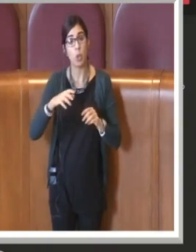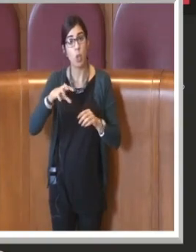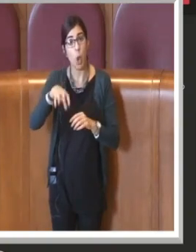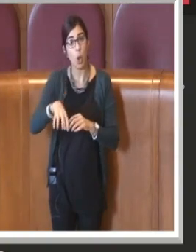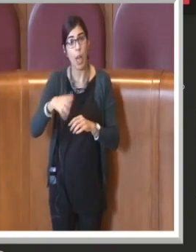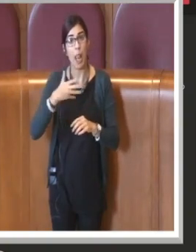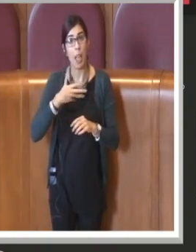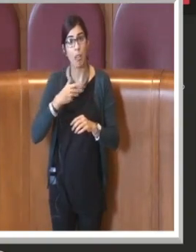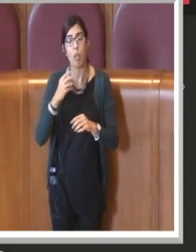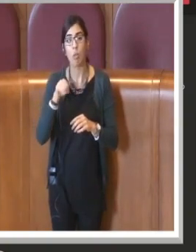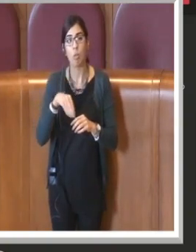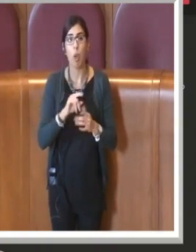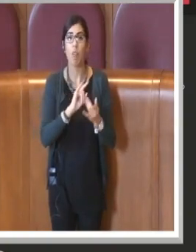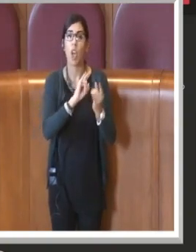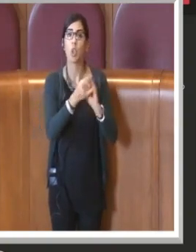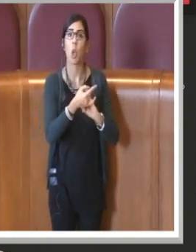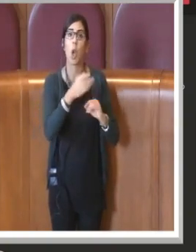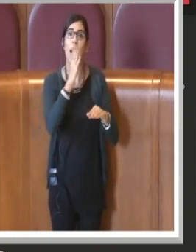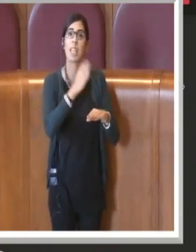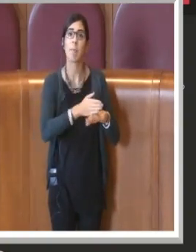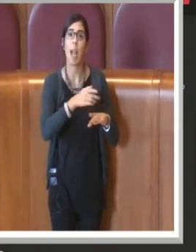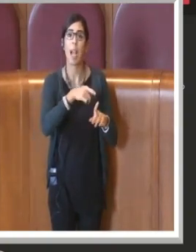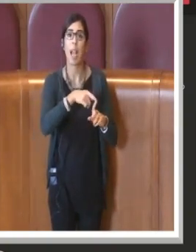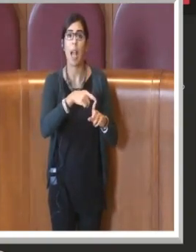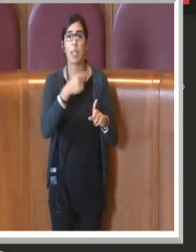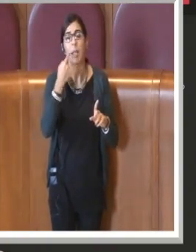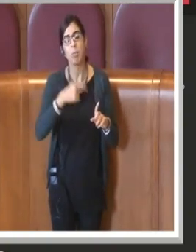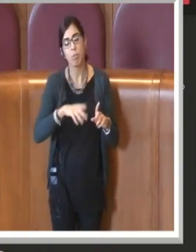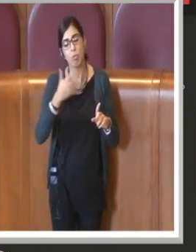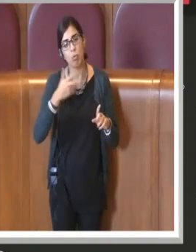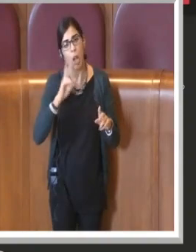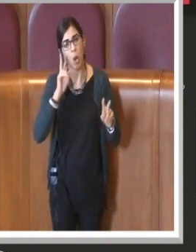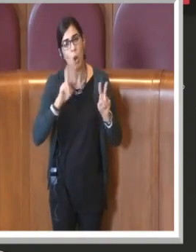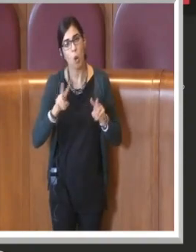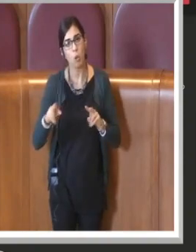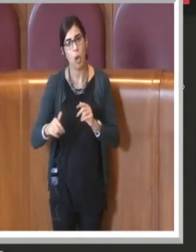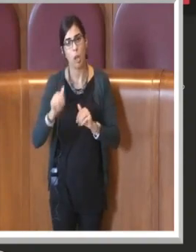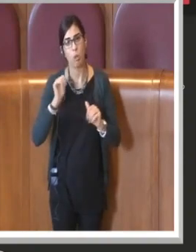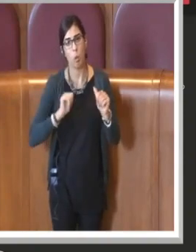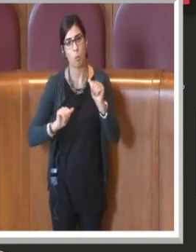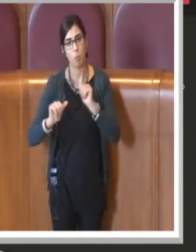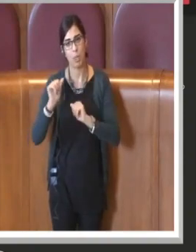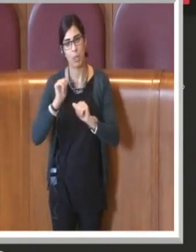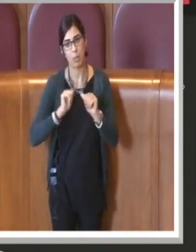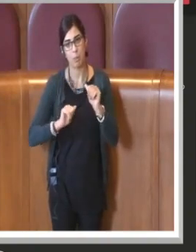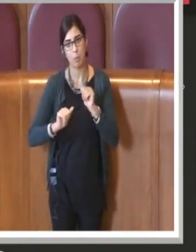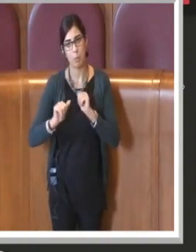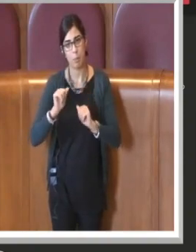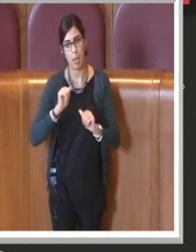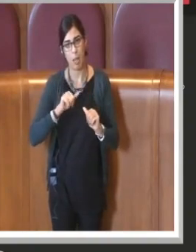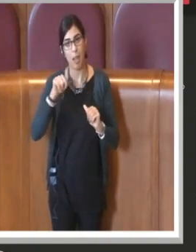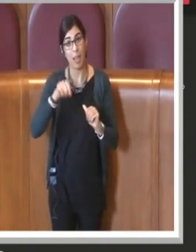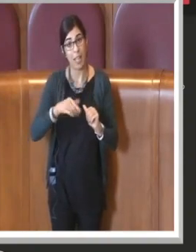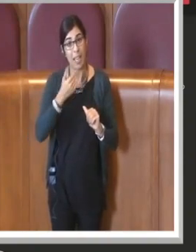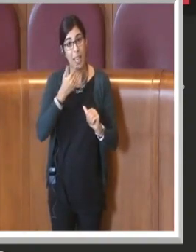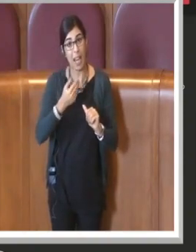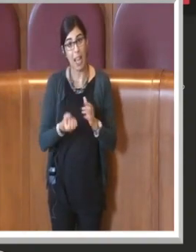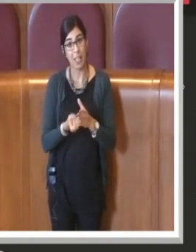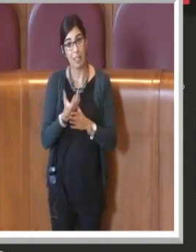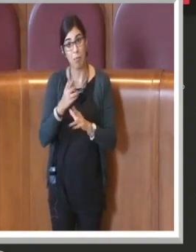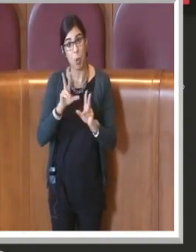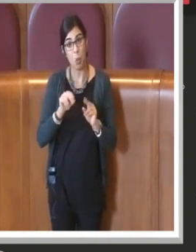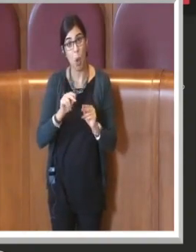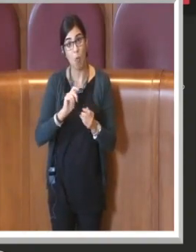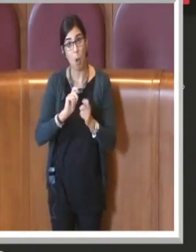quindi tutto ciò è stato ben verificato e si viene invece a colmare appunto una carenza magari